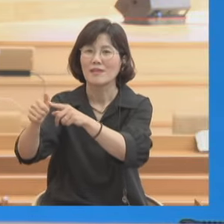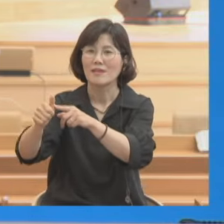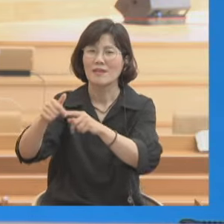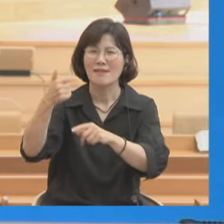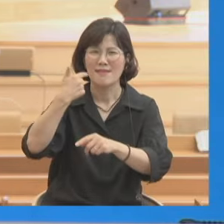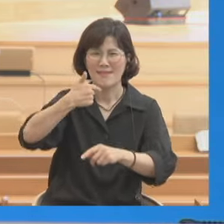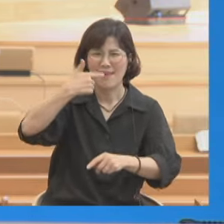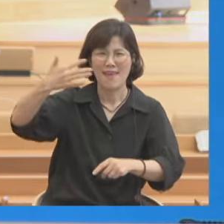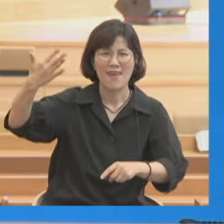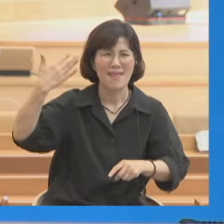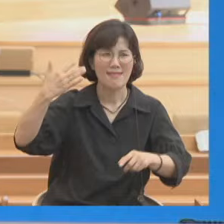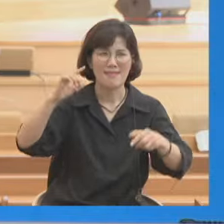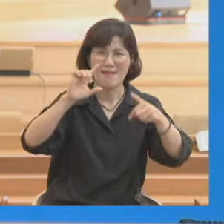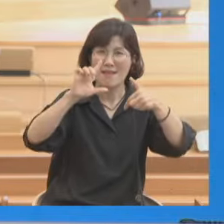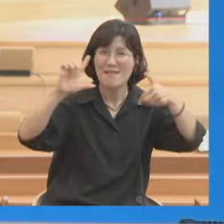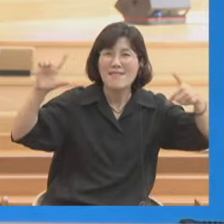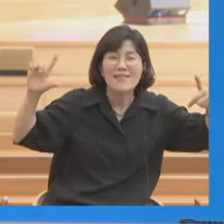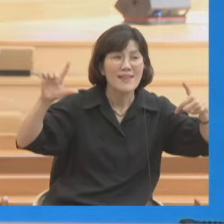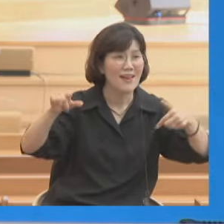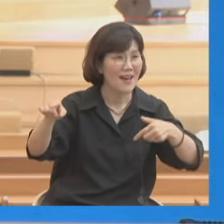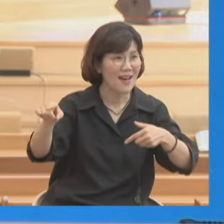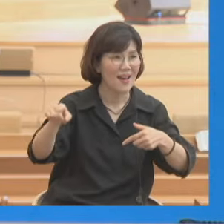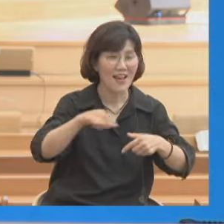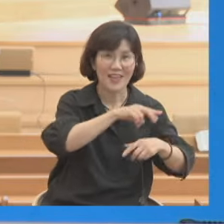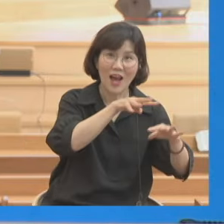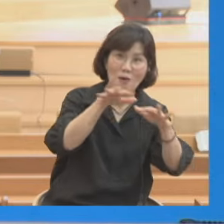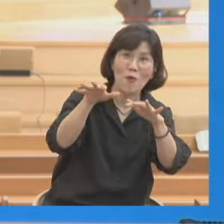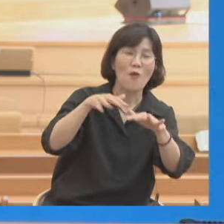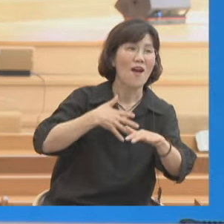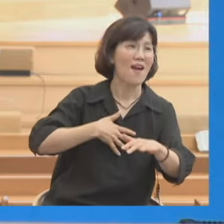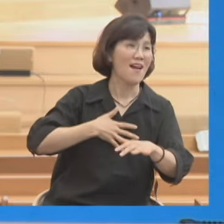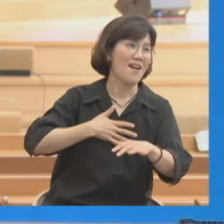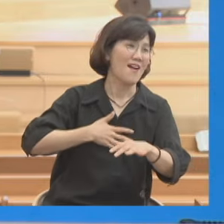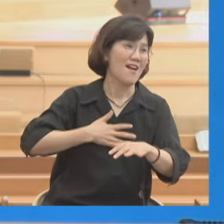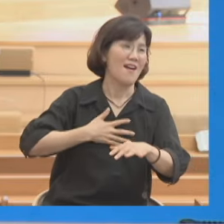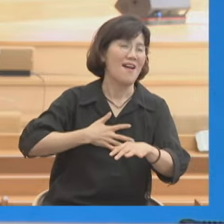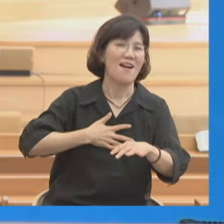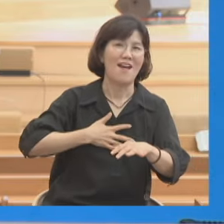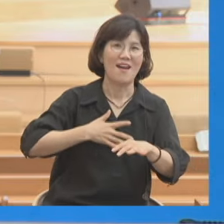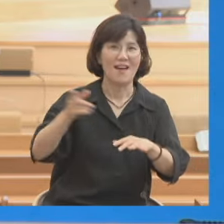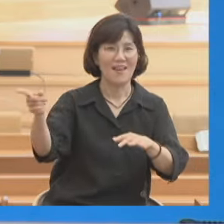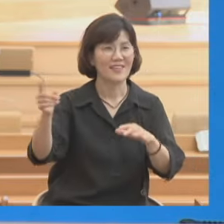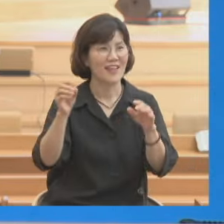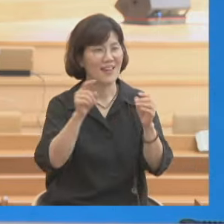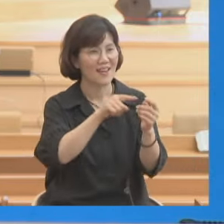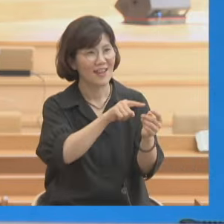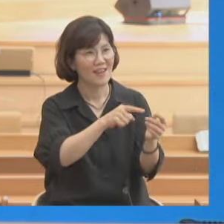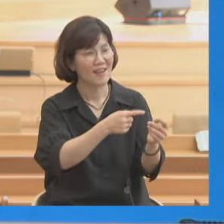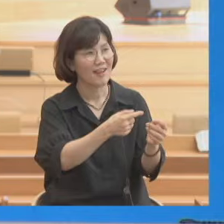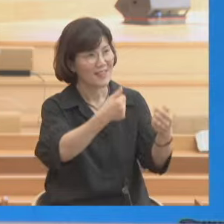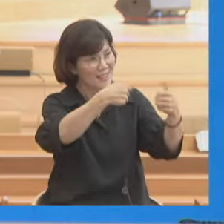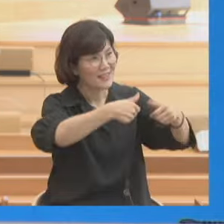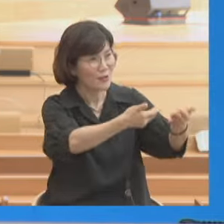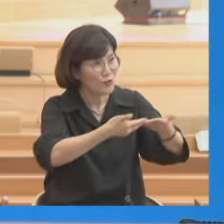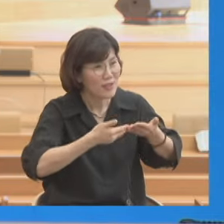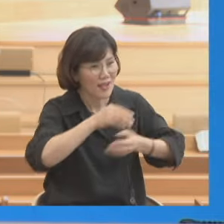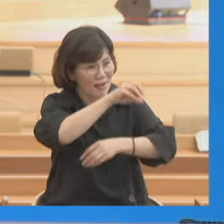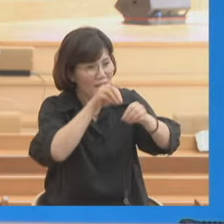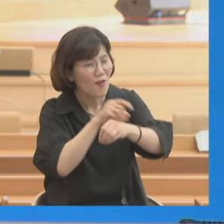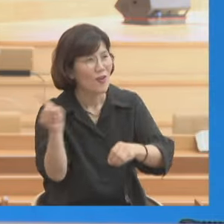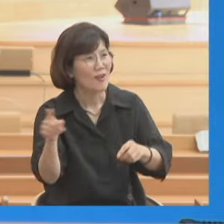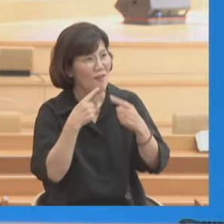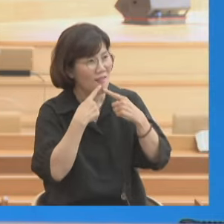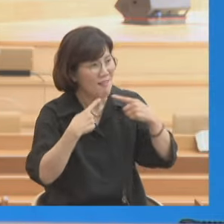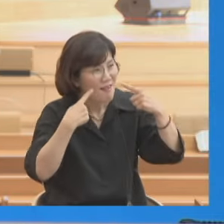과거의 영광을 알아봐주는 사람들 앞에서 와 난 미소로 네네 인사하며 지나가는